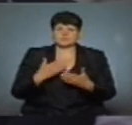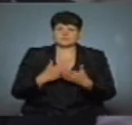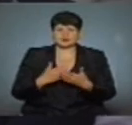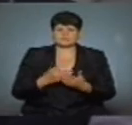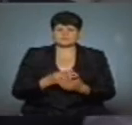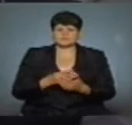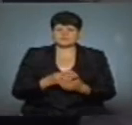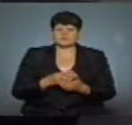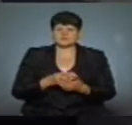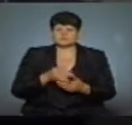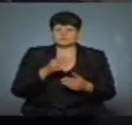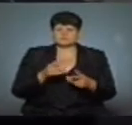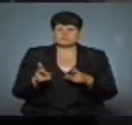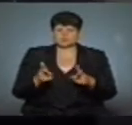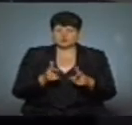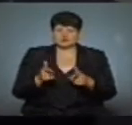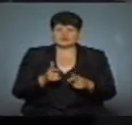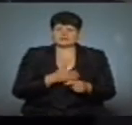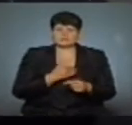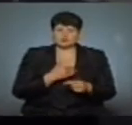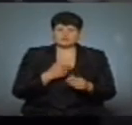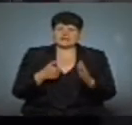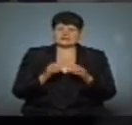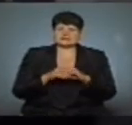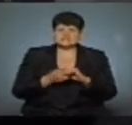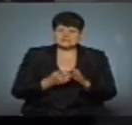стивнути, підготувати термометри, градусники, антисептики,